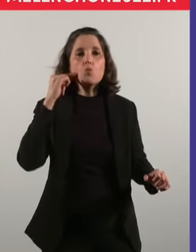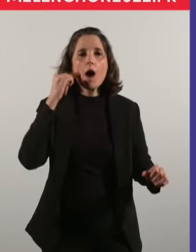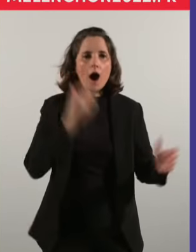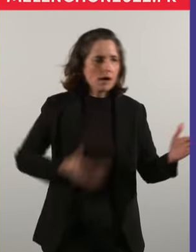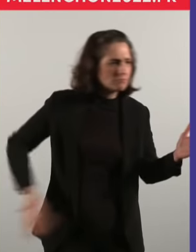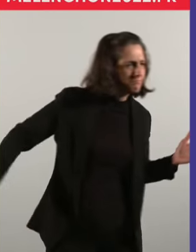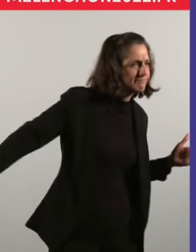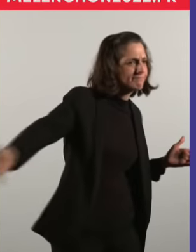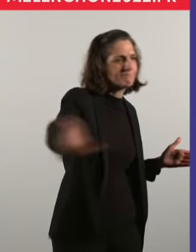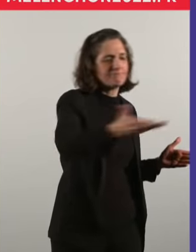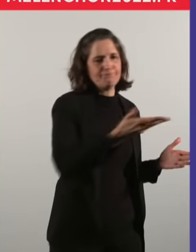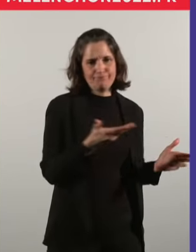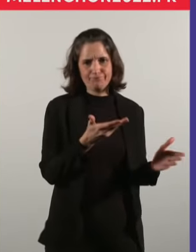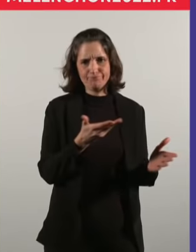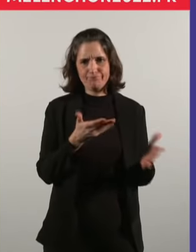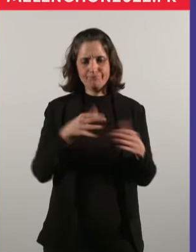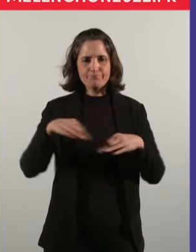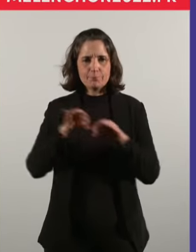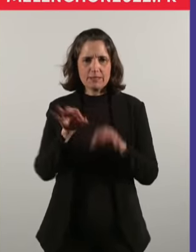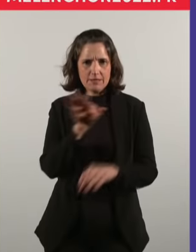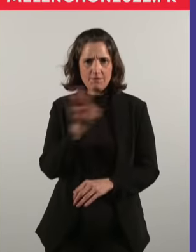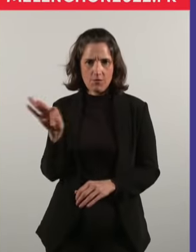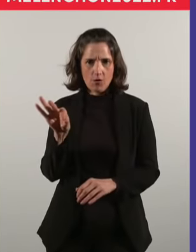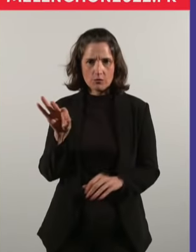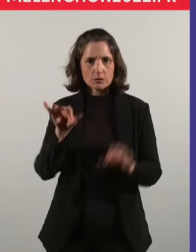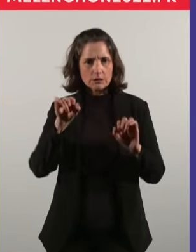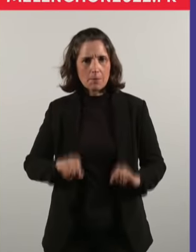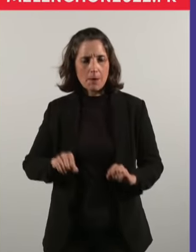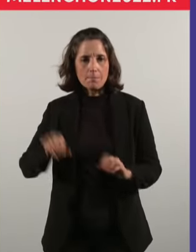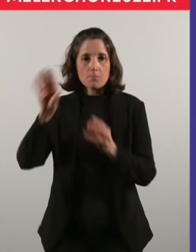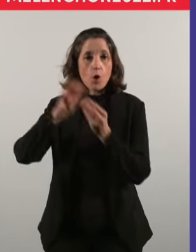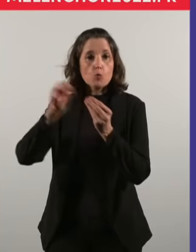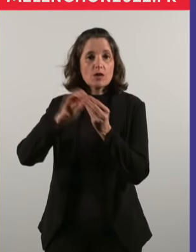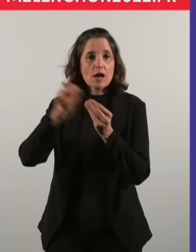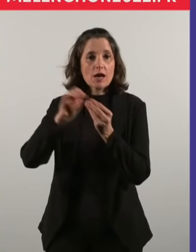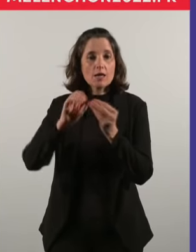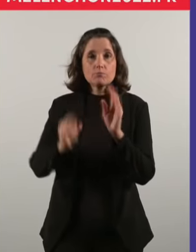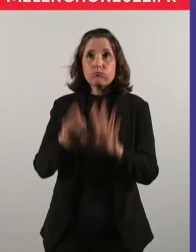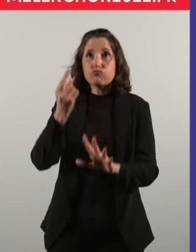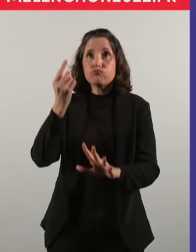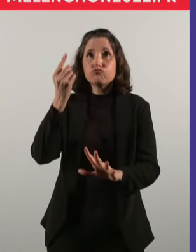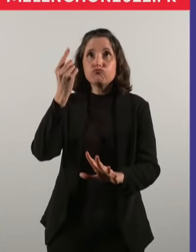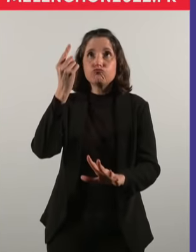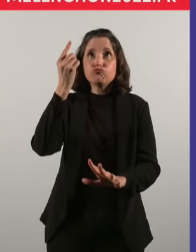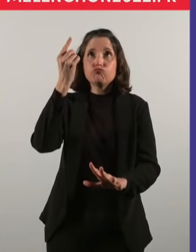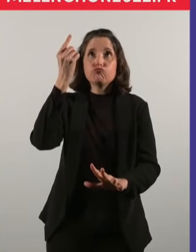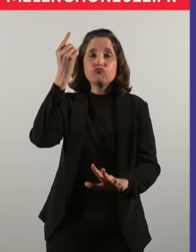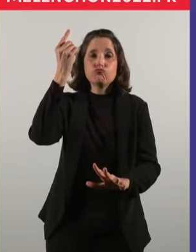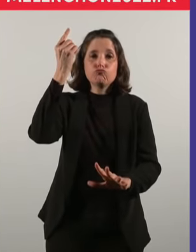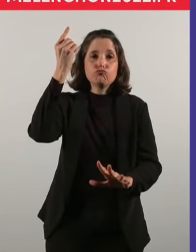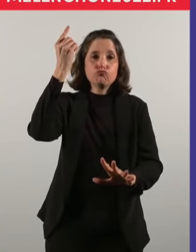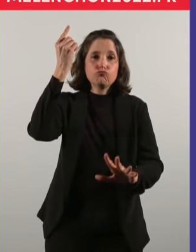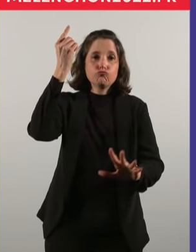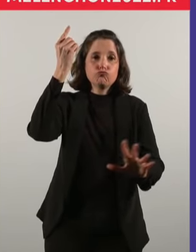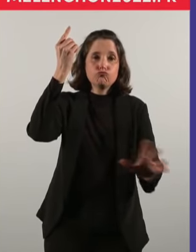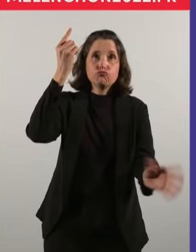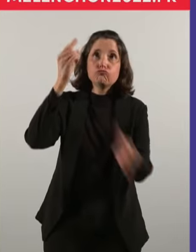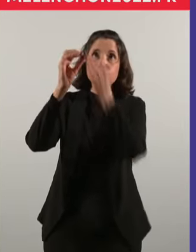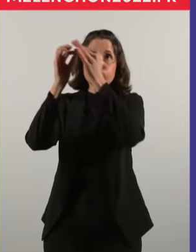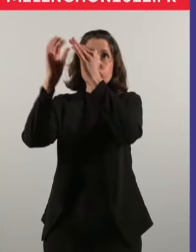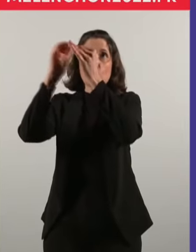une nation capable d'envoyer un objet qui lui-même tire un petit objet qui va sur une patate glacée dans